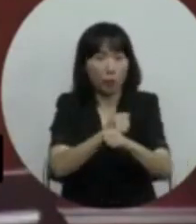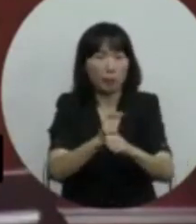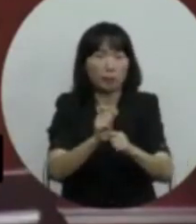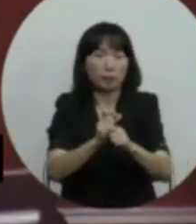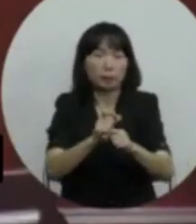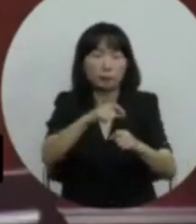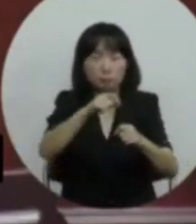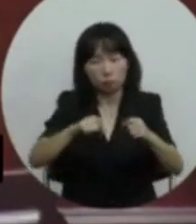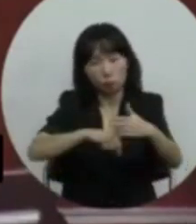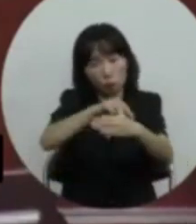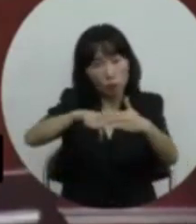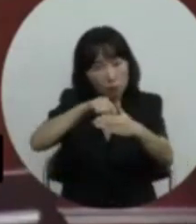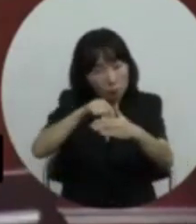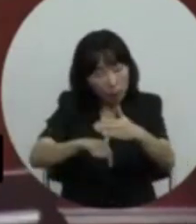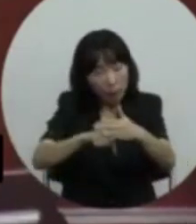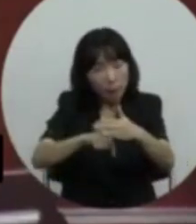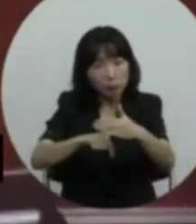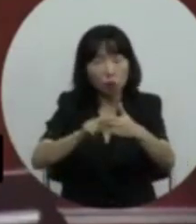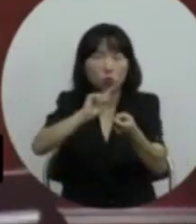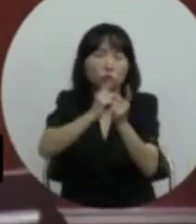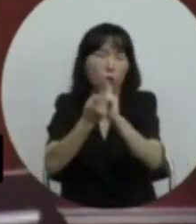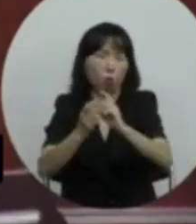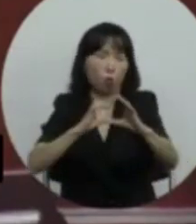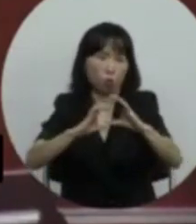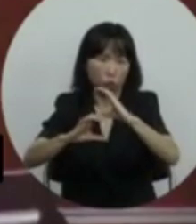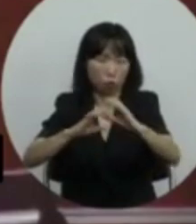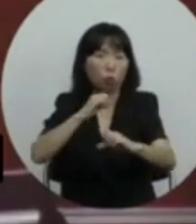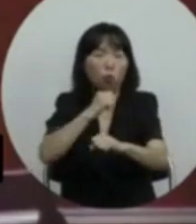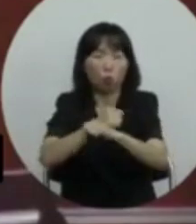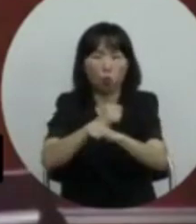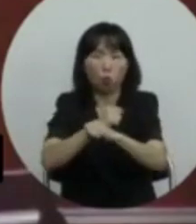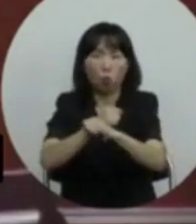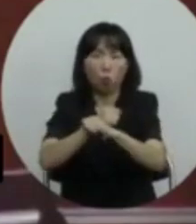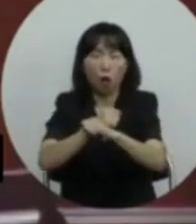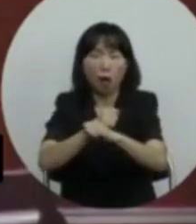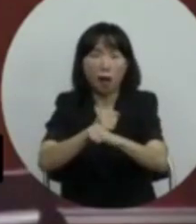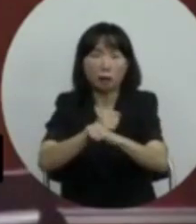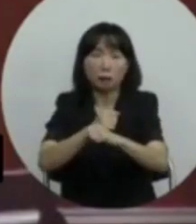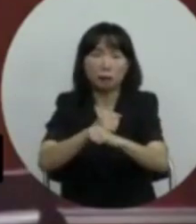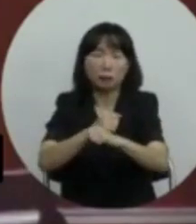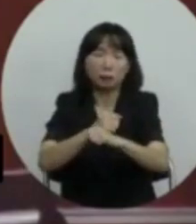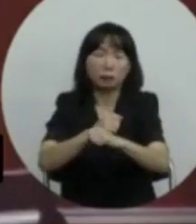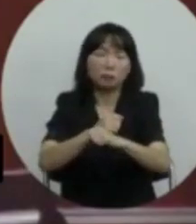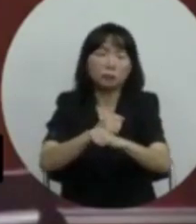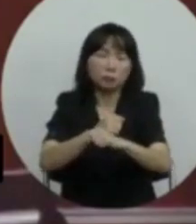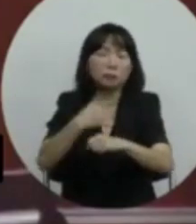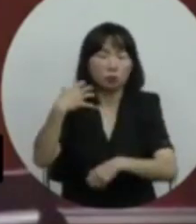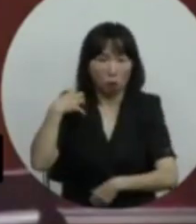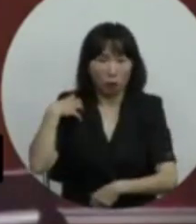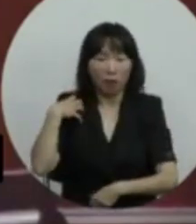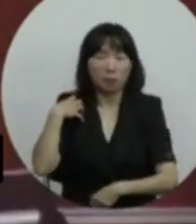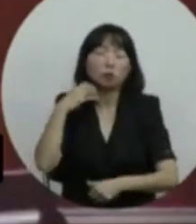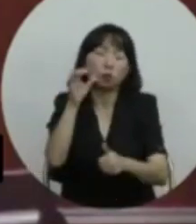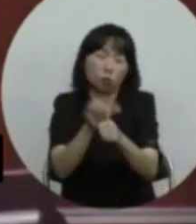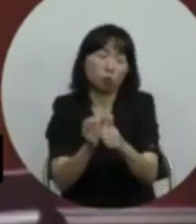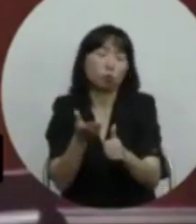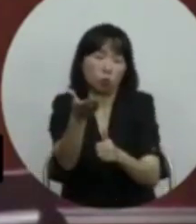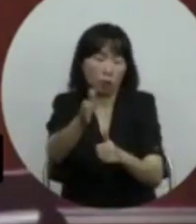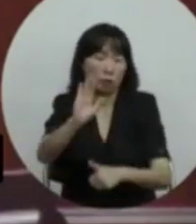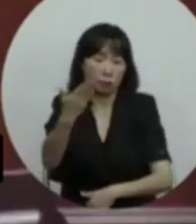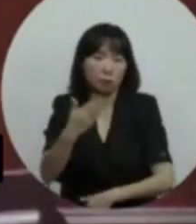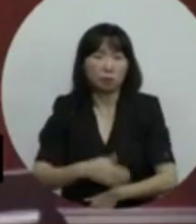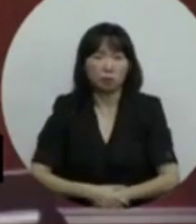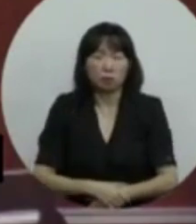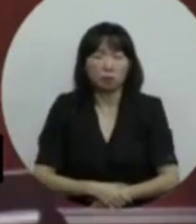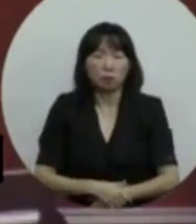강화하고 행정과 청년이 서로 소통할 수 있는 가교 역할을 하게 하여야 합니다. 여주시 청년